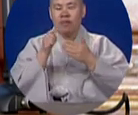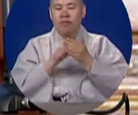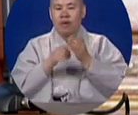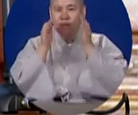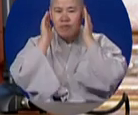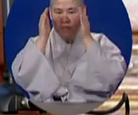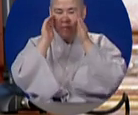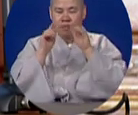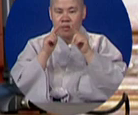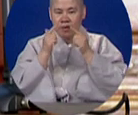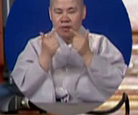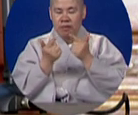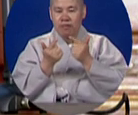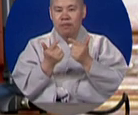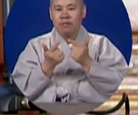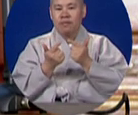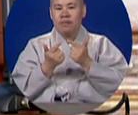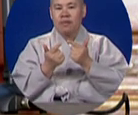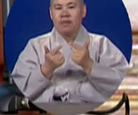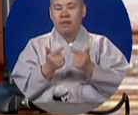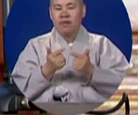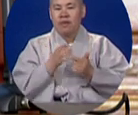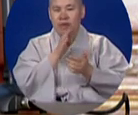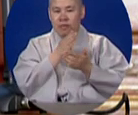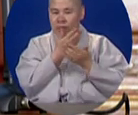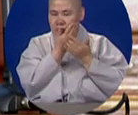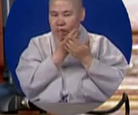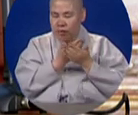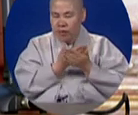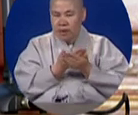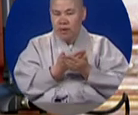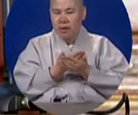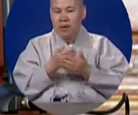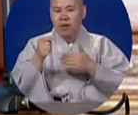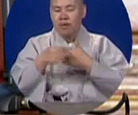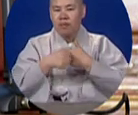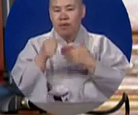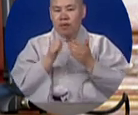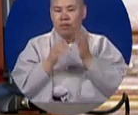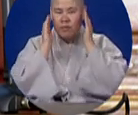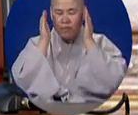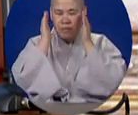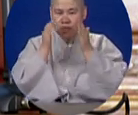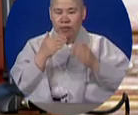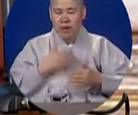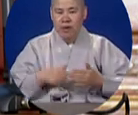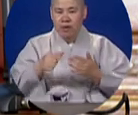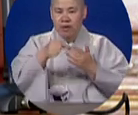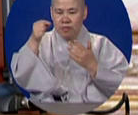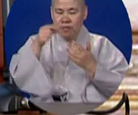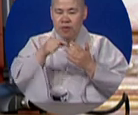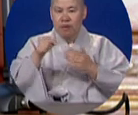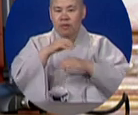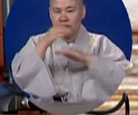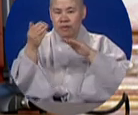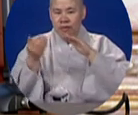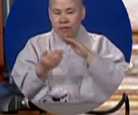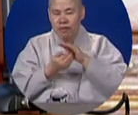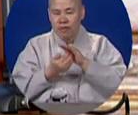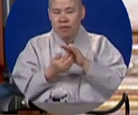그게 아주 중요합니다 불교의 마음공부는 뭘 알아낸다 이뤄낸다